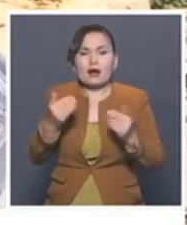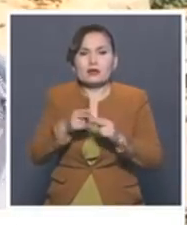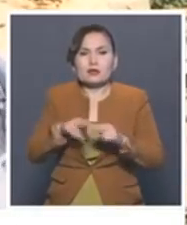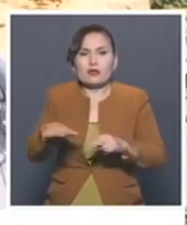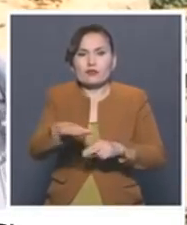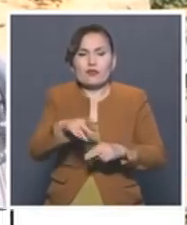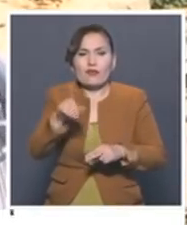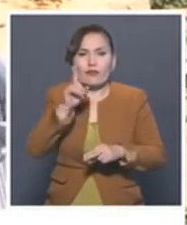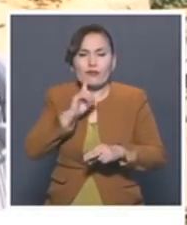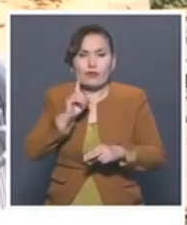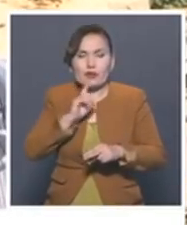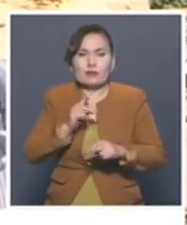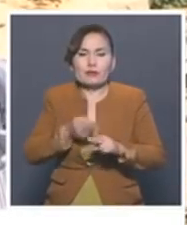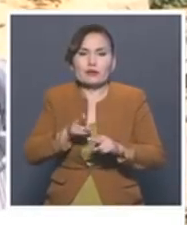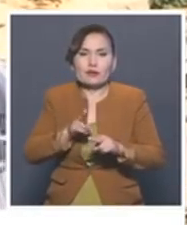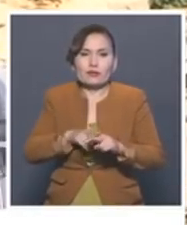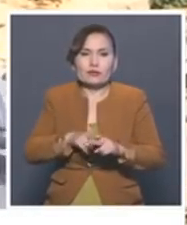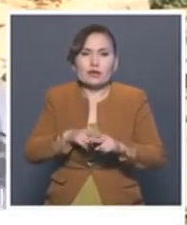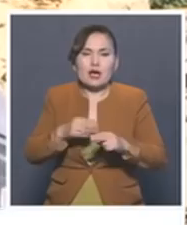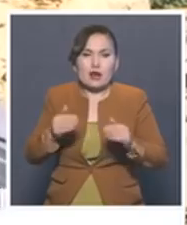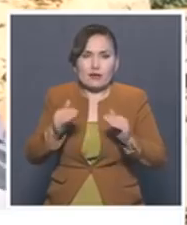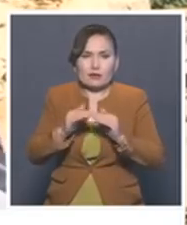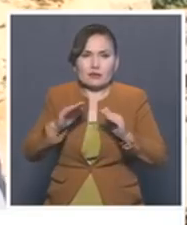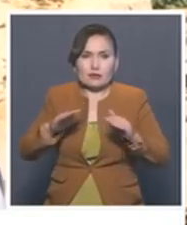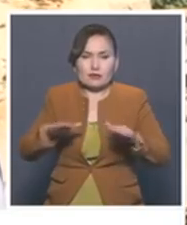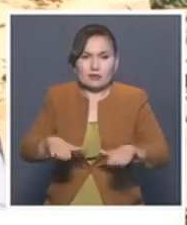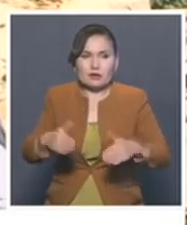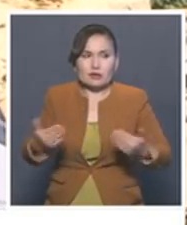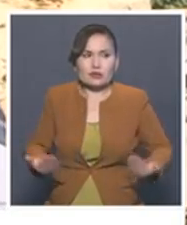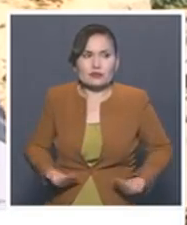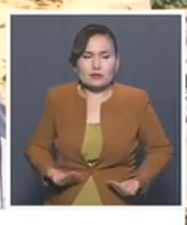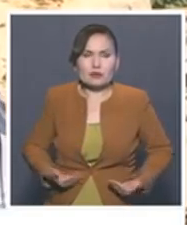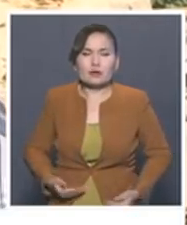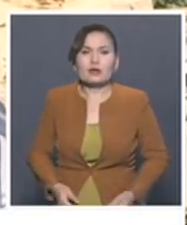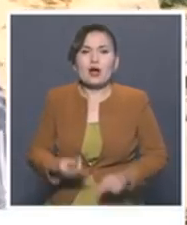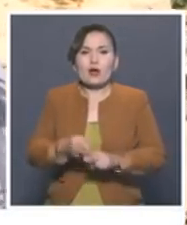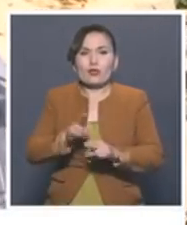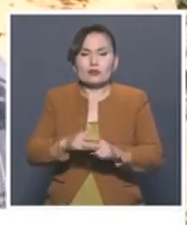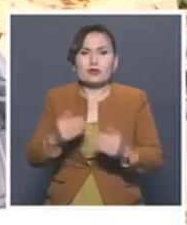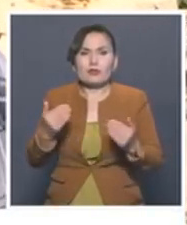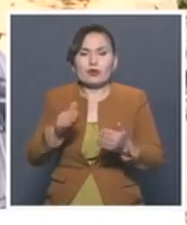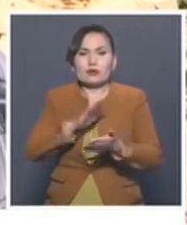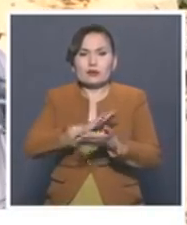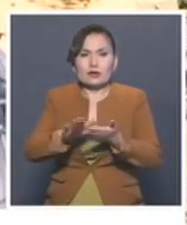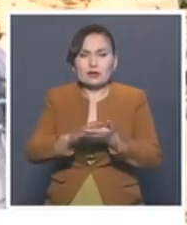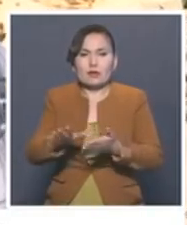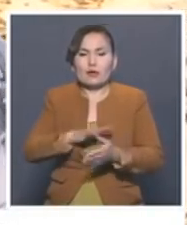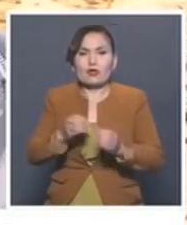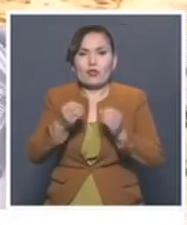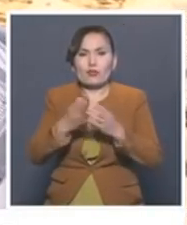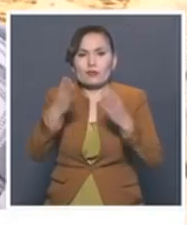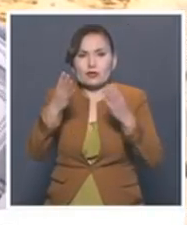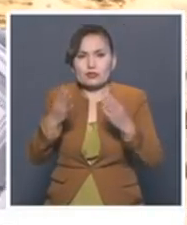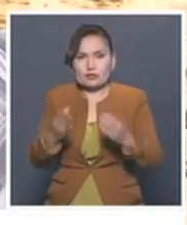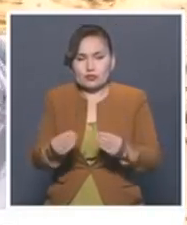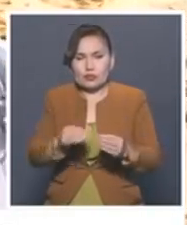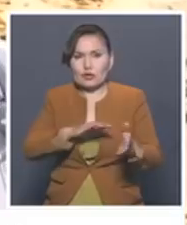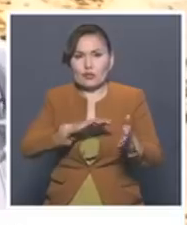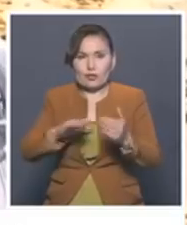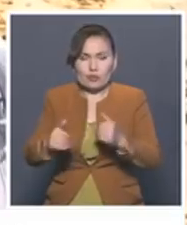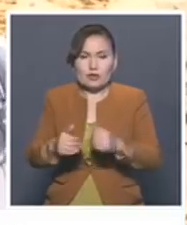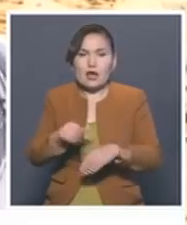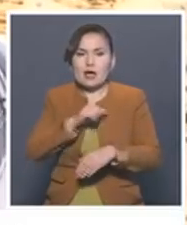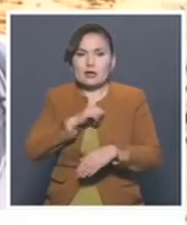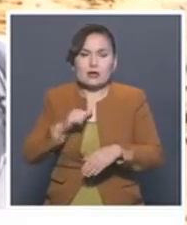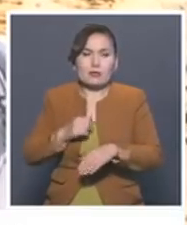басып кетті. Кеткен бір өгіміз келіп, осыны тазалап жатырмыз. Бүгін 15 күндей болды келгенімізге. Тапшан